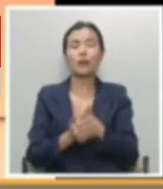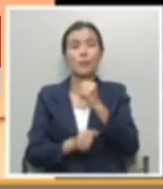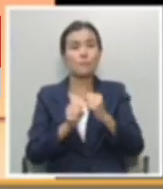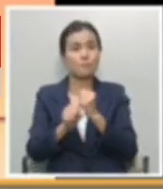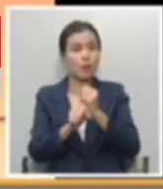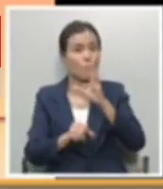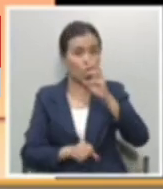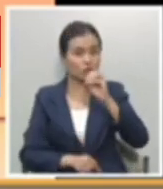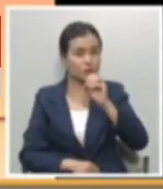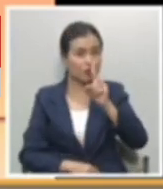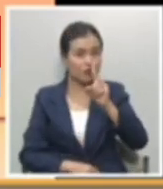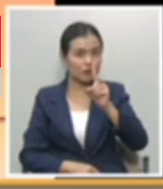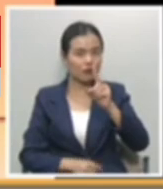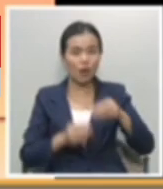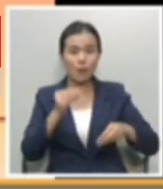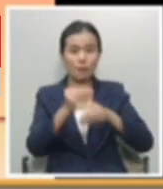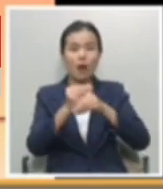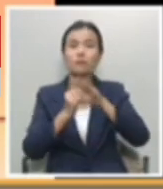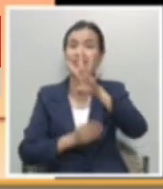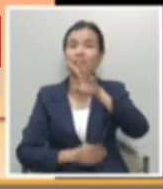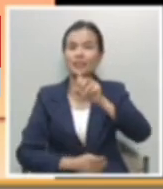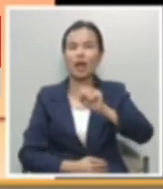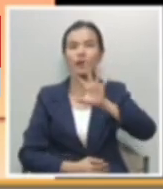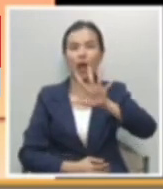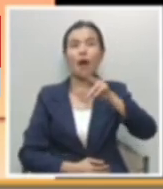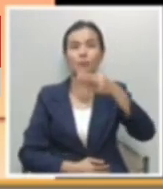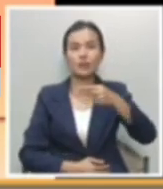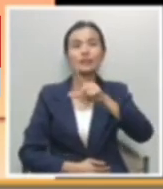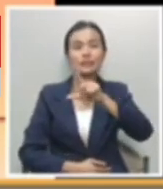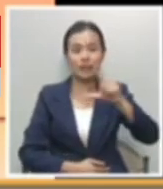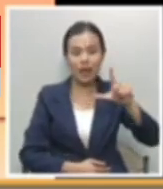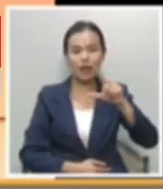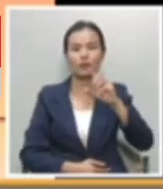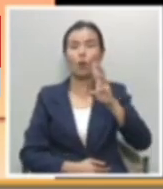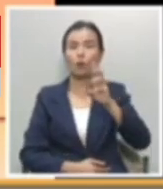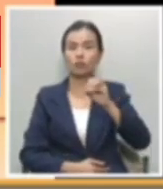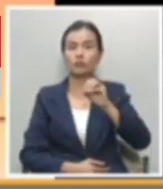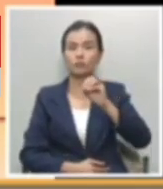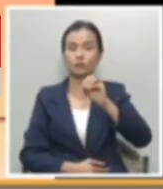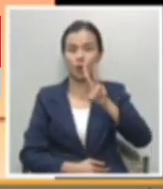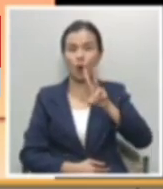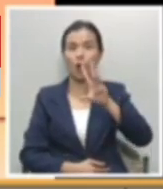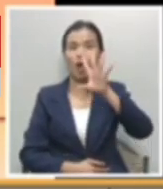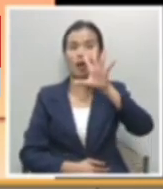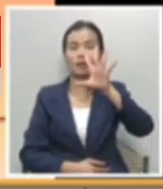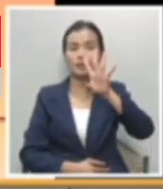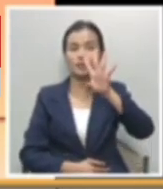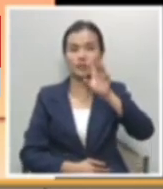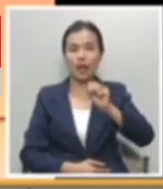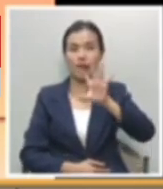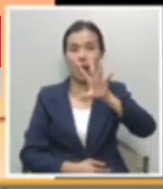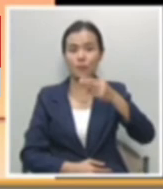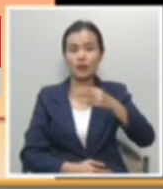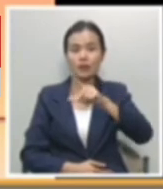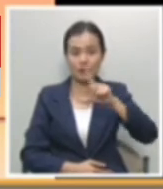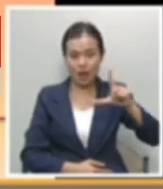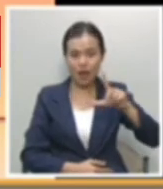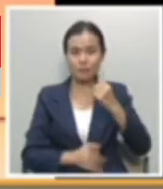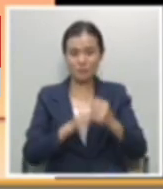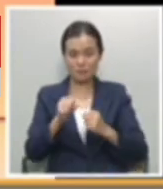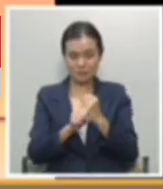นะครับอัพเป็น 450,000 ล้านบาทปี62 450,000 ล้านบาทปีนี้ครับ